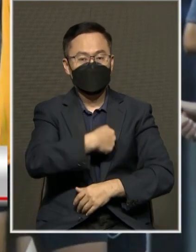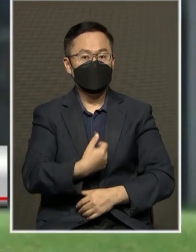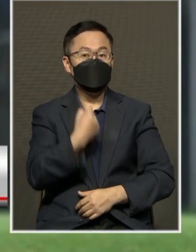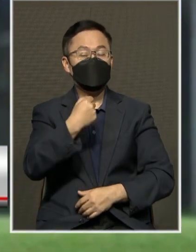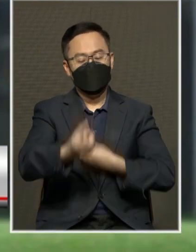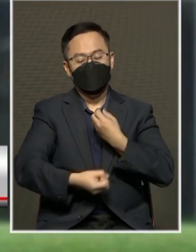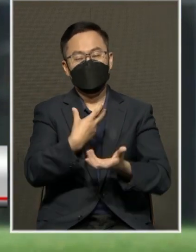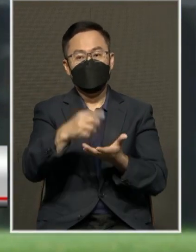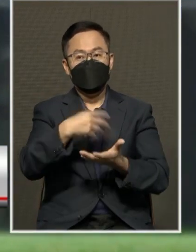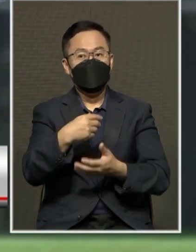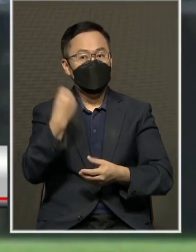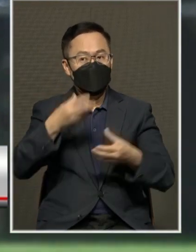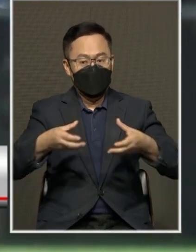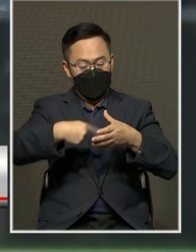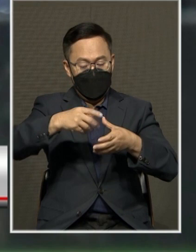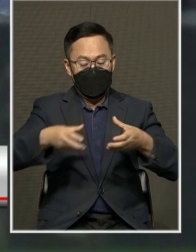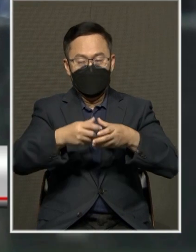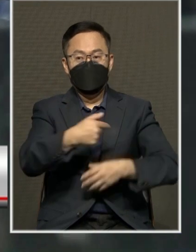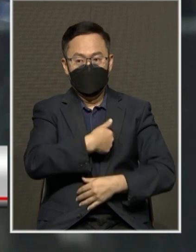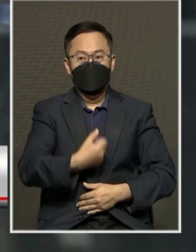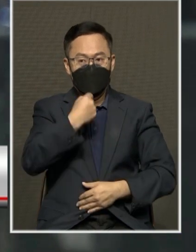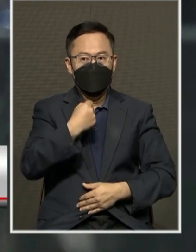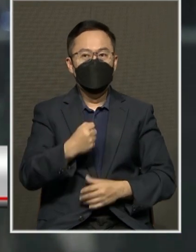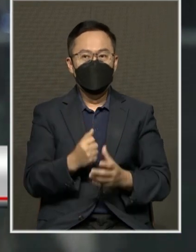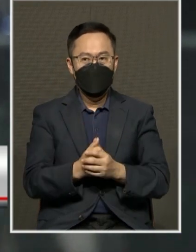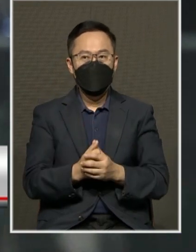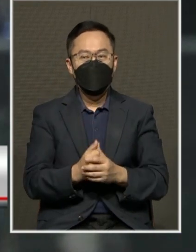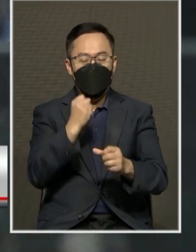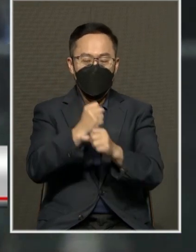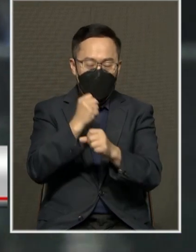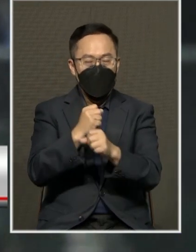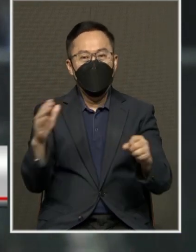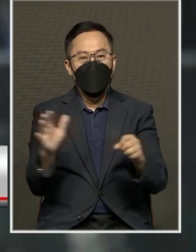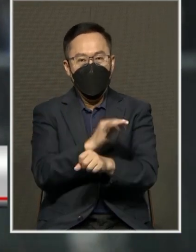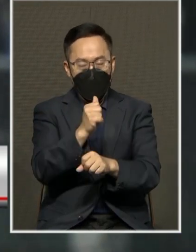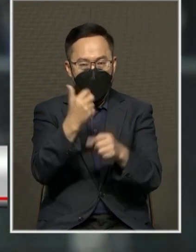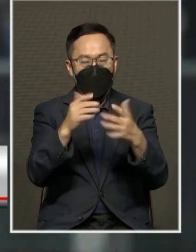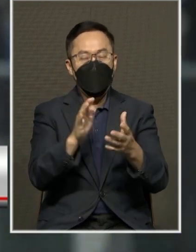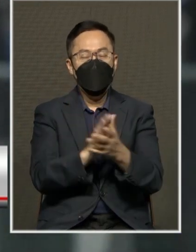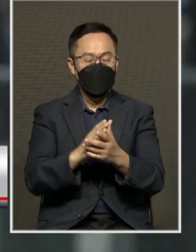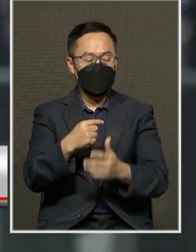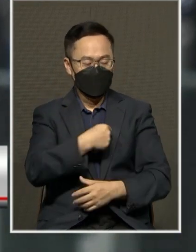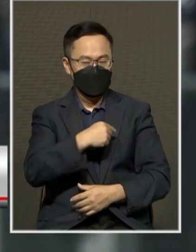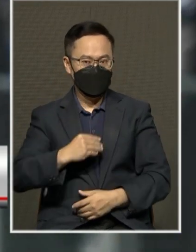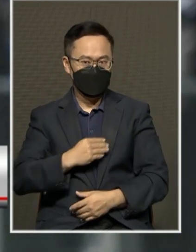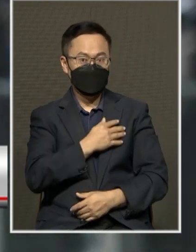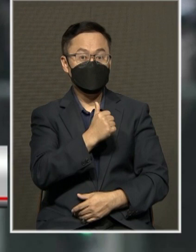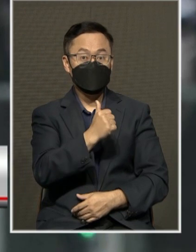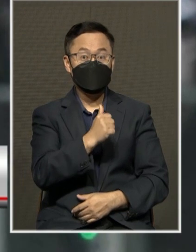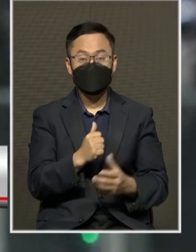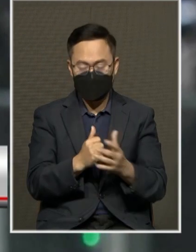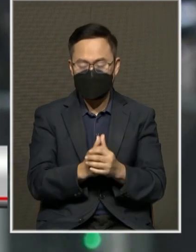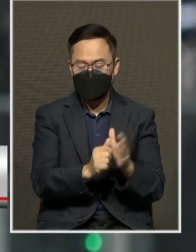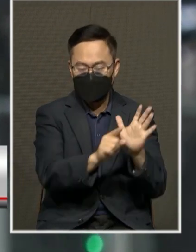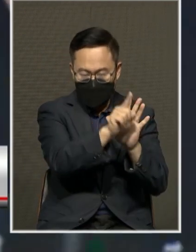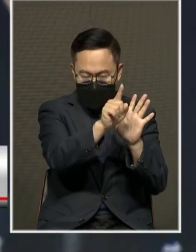ากขึ้นแล้วก็ทุกคนได้มีโอกาสลงสนามทำผลงานออกมาได้ดีครับตอนนี้ก็ส่งผลดีต่อทีมเป็นอย่างมากเลยจาก3เกมที่ผ่านมาได้เรีย